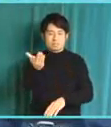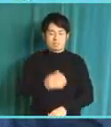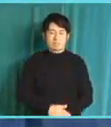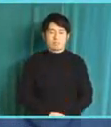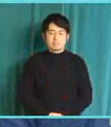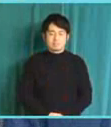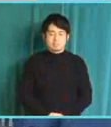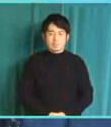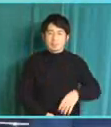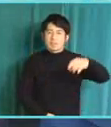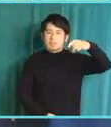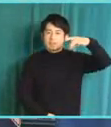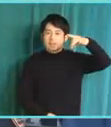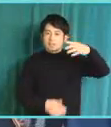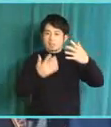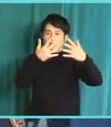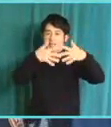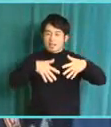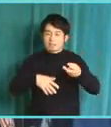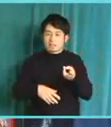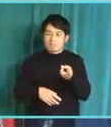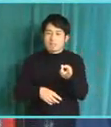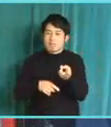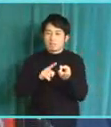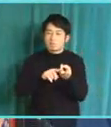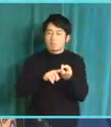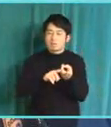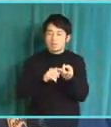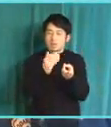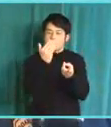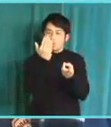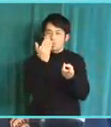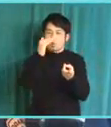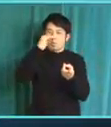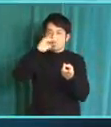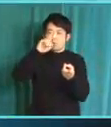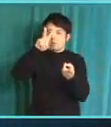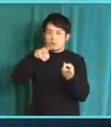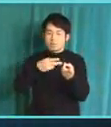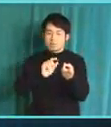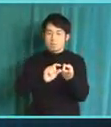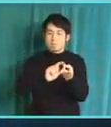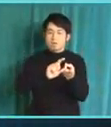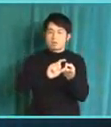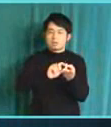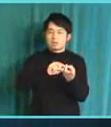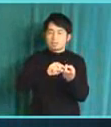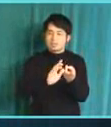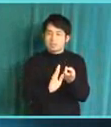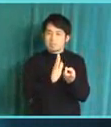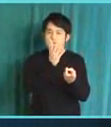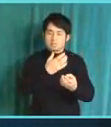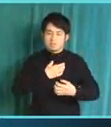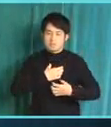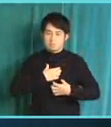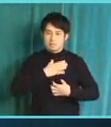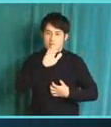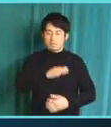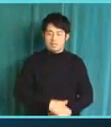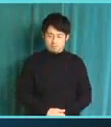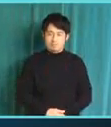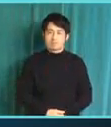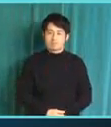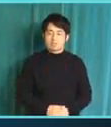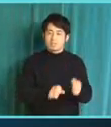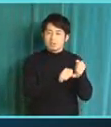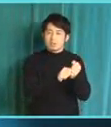い、電気器具のコンセント周りなんですが、こちらにホコリが溜まっておりますと、火災の原因になる恐れがありますので、